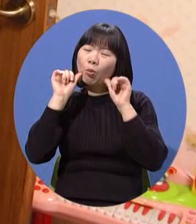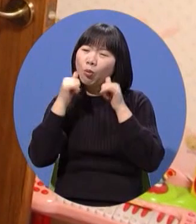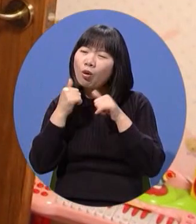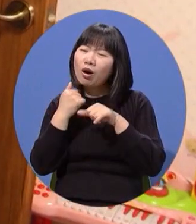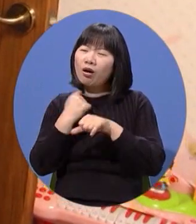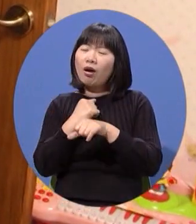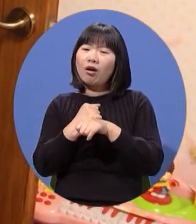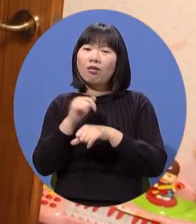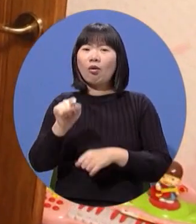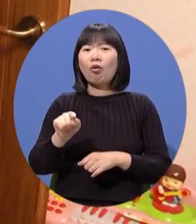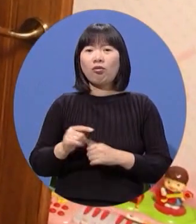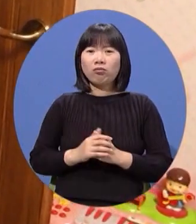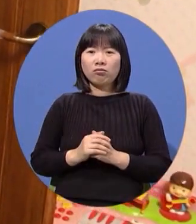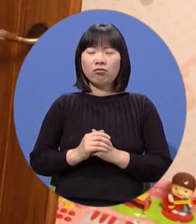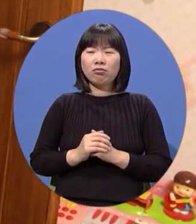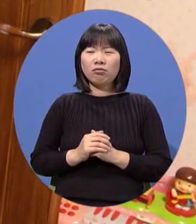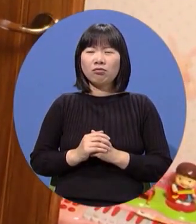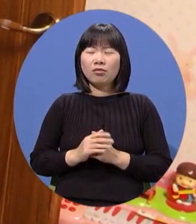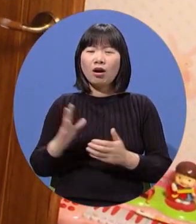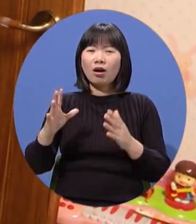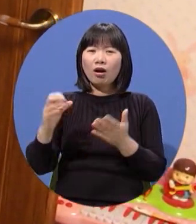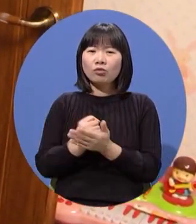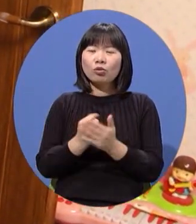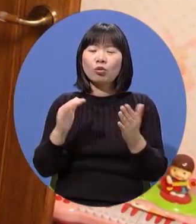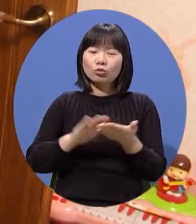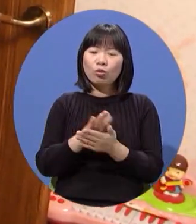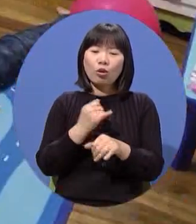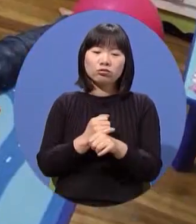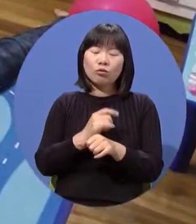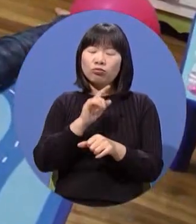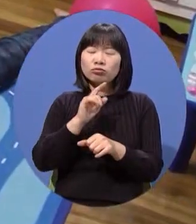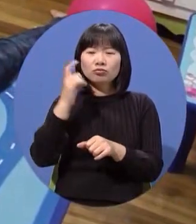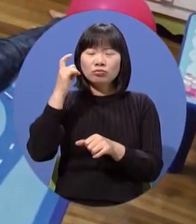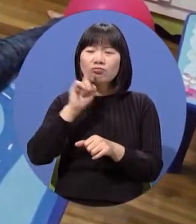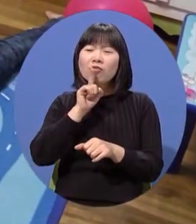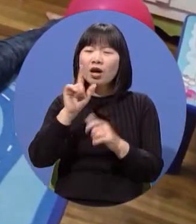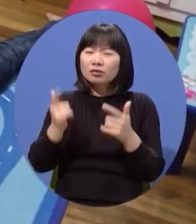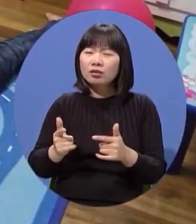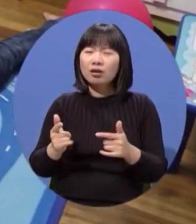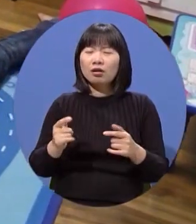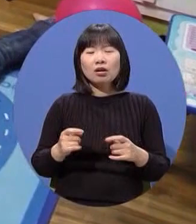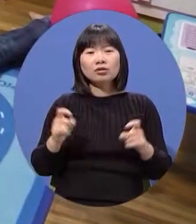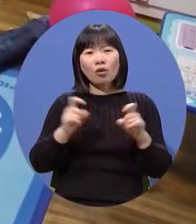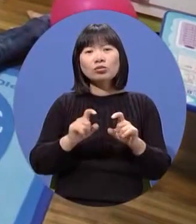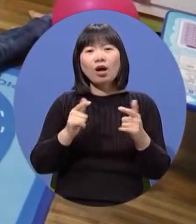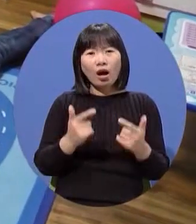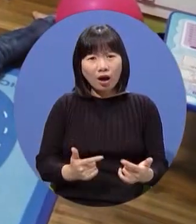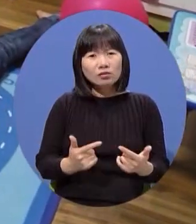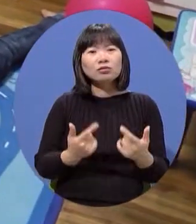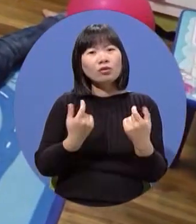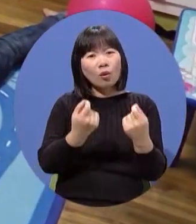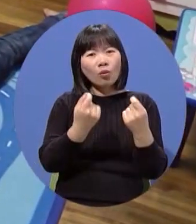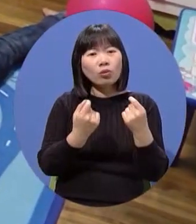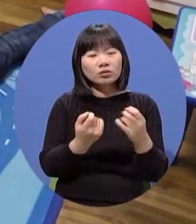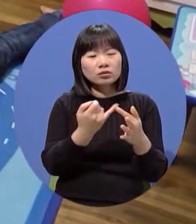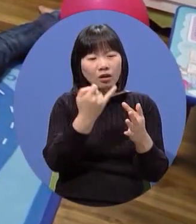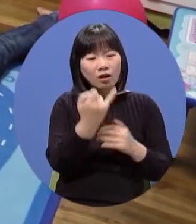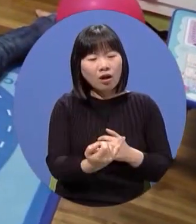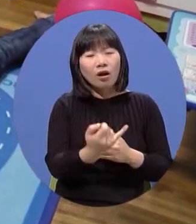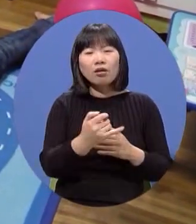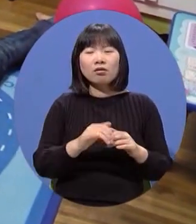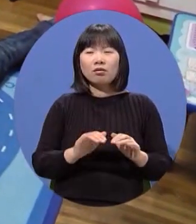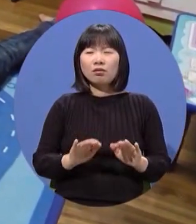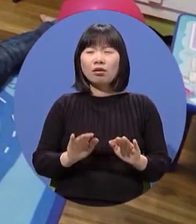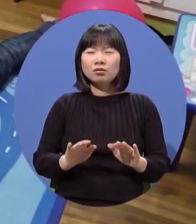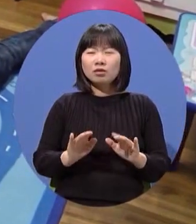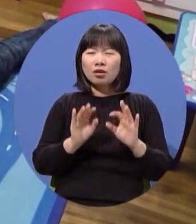난 멜롱하려고 이거. 이거 가지고 오려고 한 거 아니야? 싸우지도 않을 거거든, 강서. 근데 네가 보기엔 지금